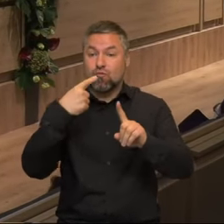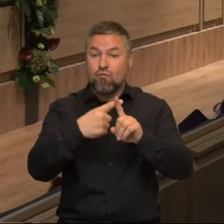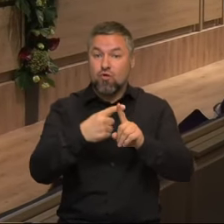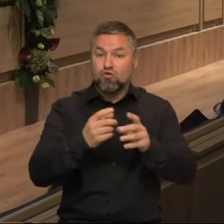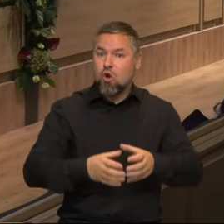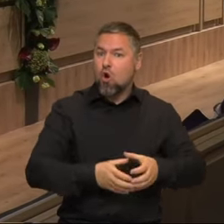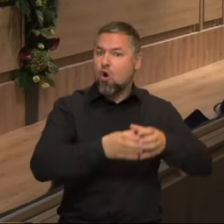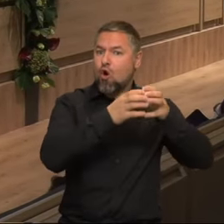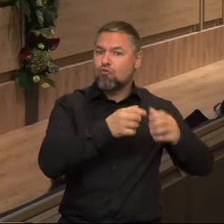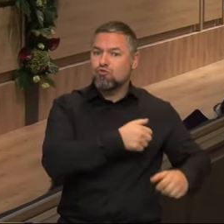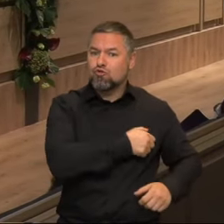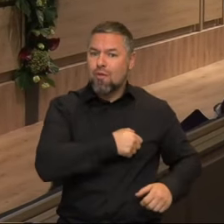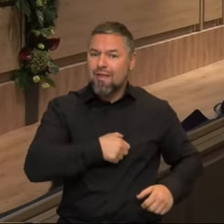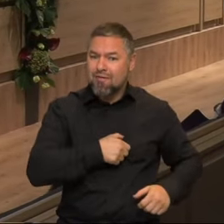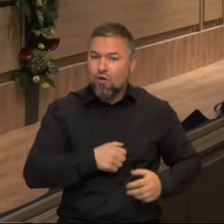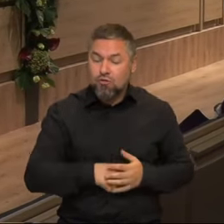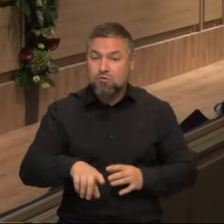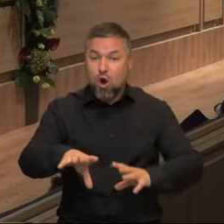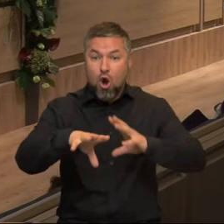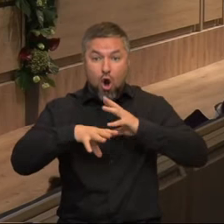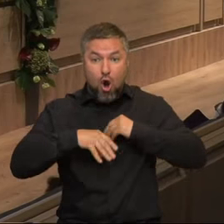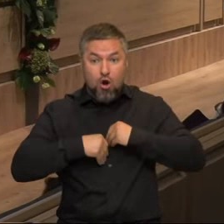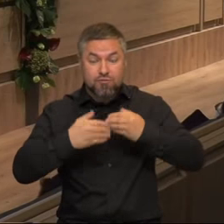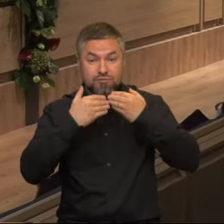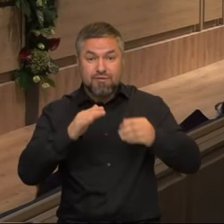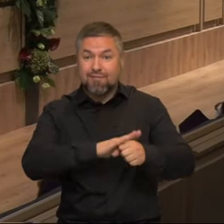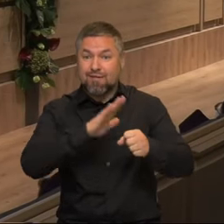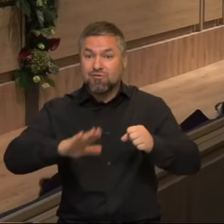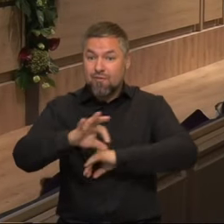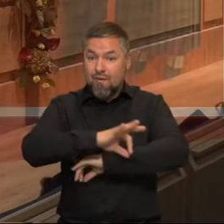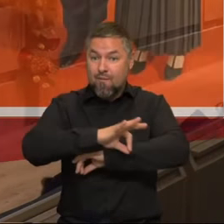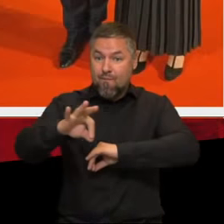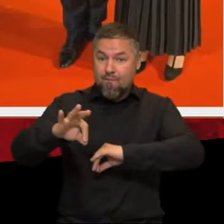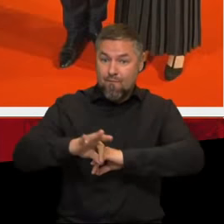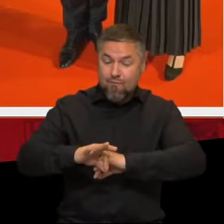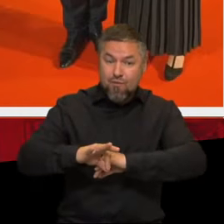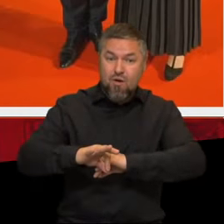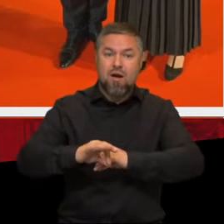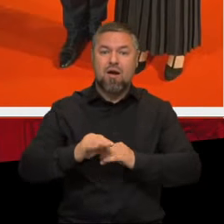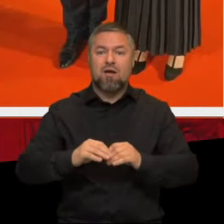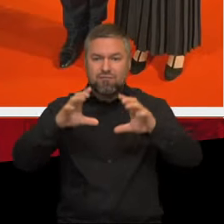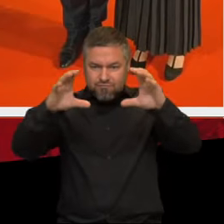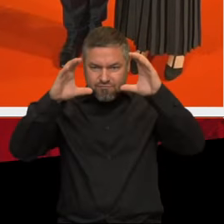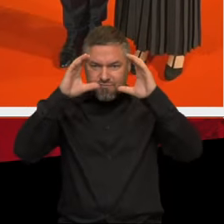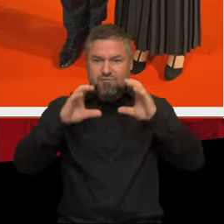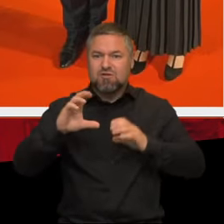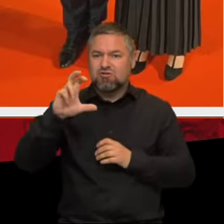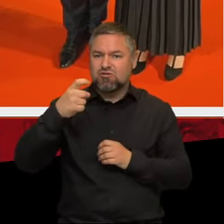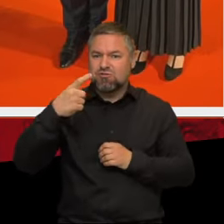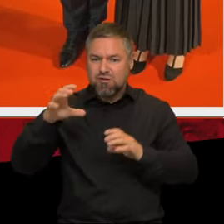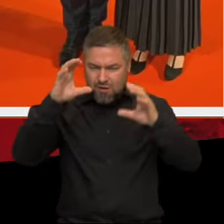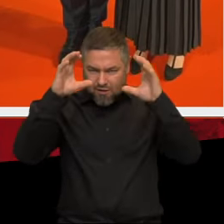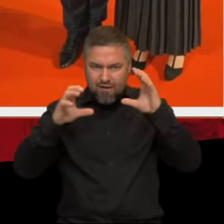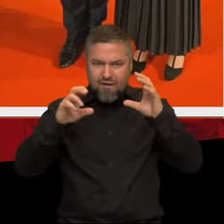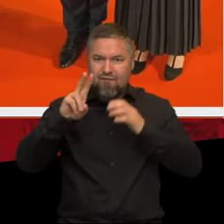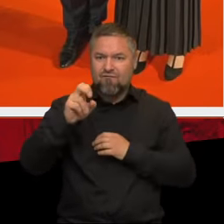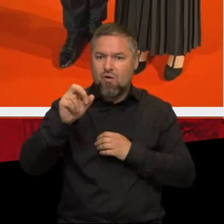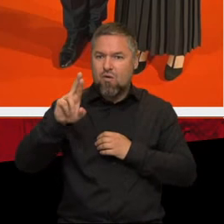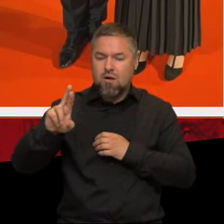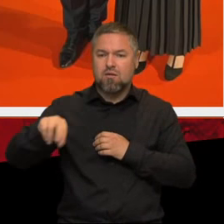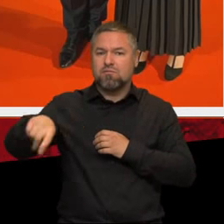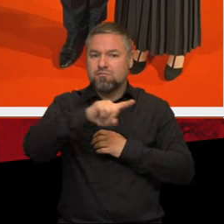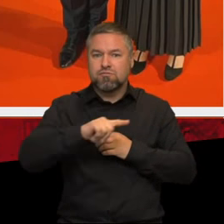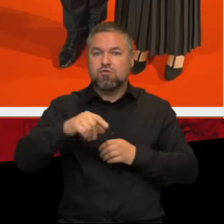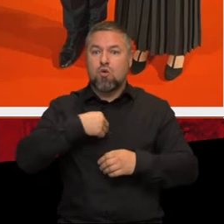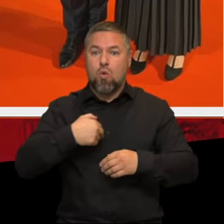Korpus Solidarności. Otrzymaliśmy ją za międzynarodowy projekt Virtual Mechatronic Laboratory, koordynowany przez naszą